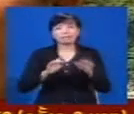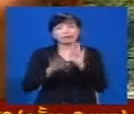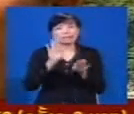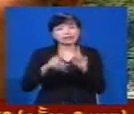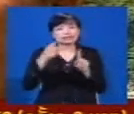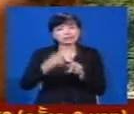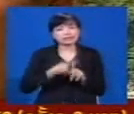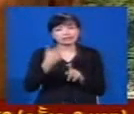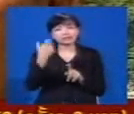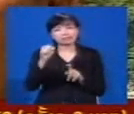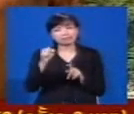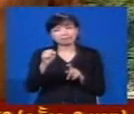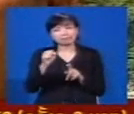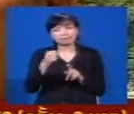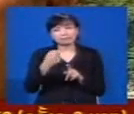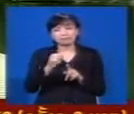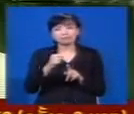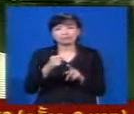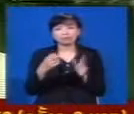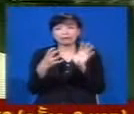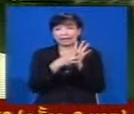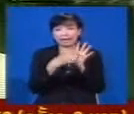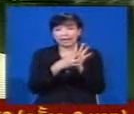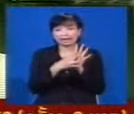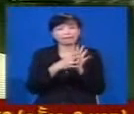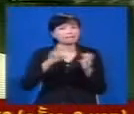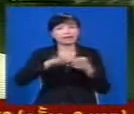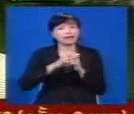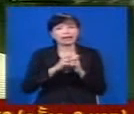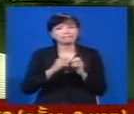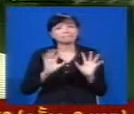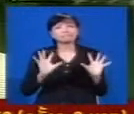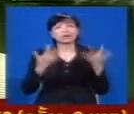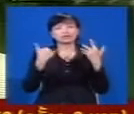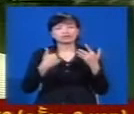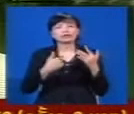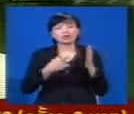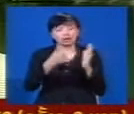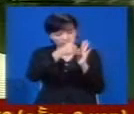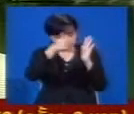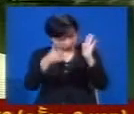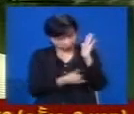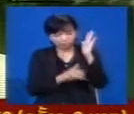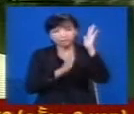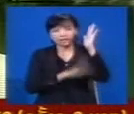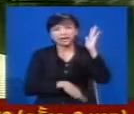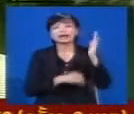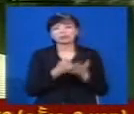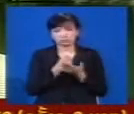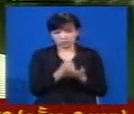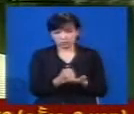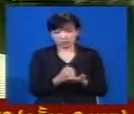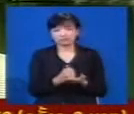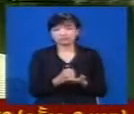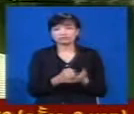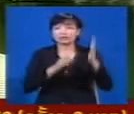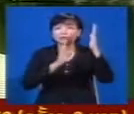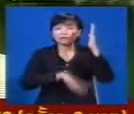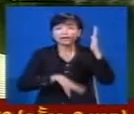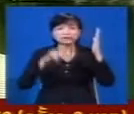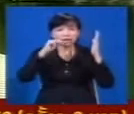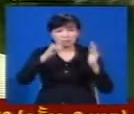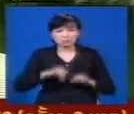ะวันภาคกลางนะครับก็จะหมดไปเราก็จะไปมุ่งช่วยทางใต้นะครับแต่ทางใต้เนี่ยถ้าเกิดท่วมอะไรขึ้นมาก็จะท่วมแป๊บเดียว